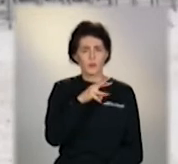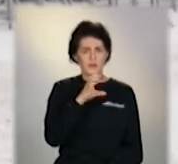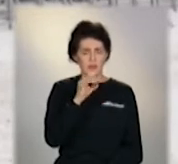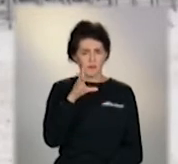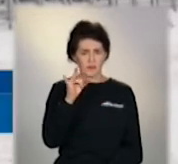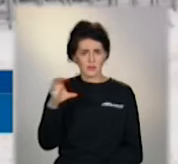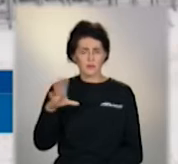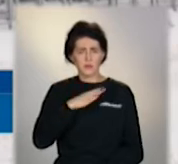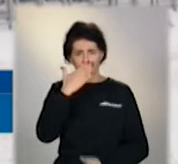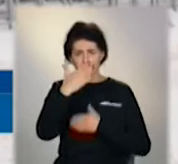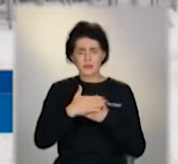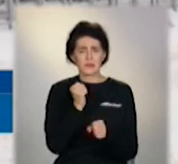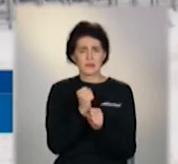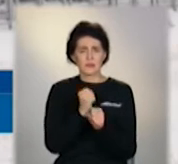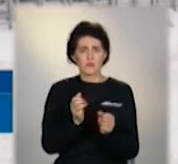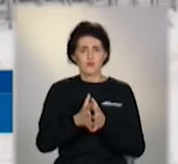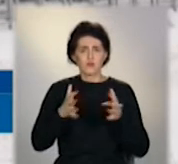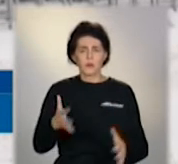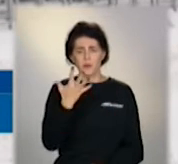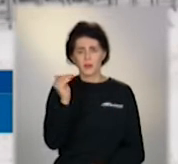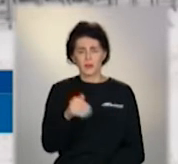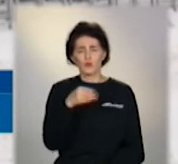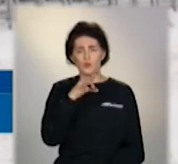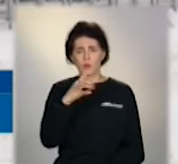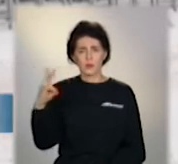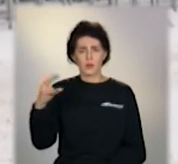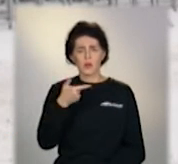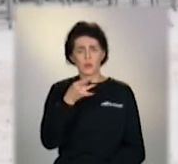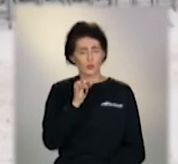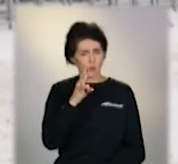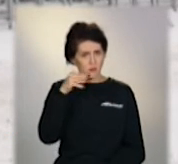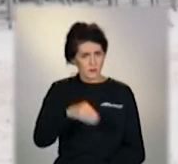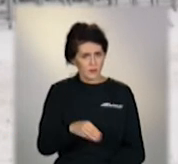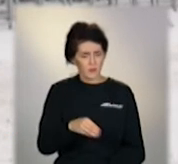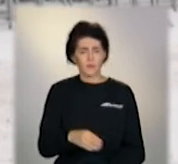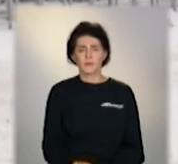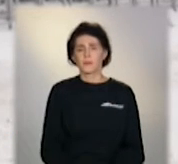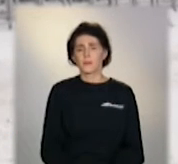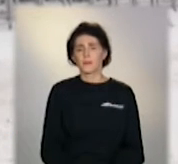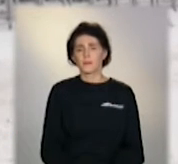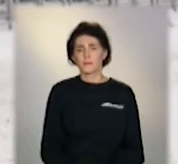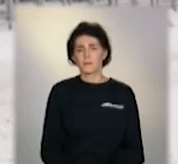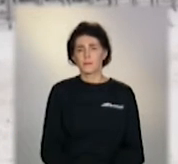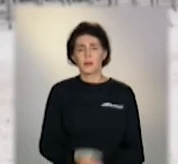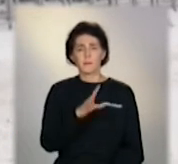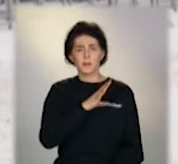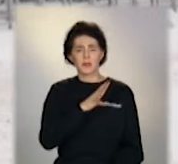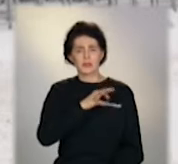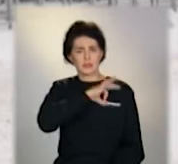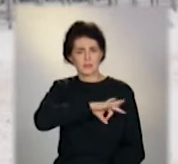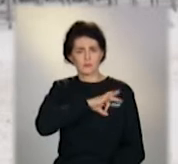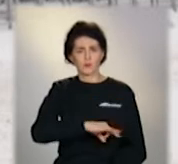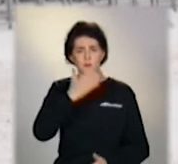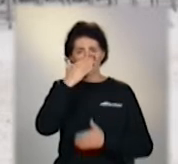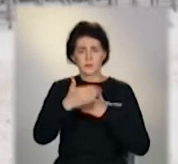більше 5 тисяч тонн ґрунту. Було використано більше